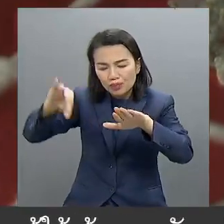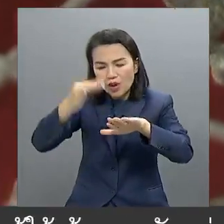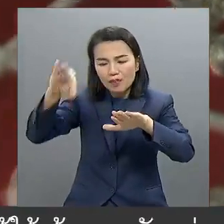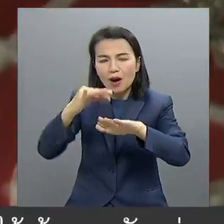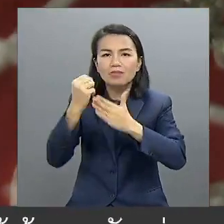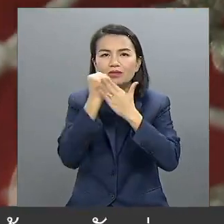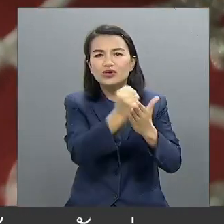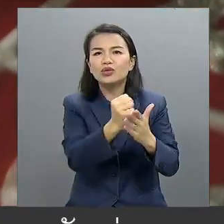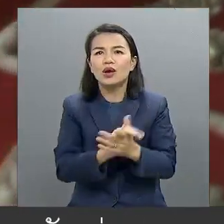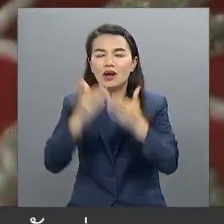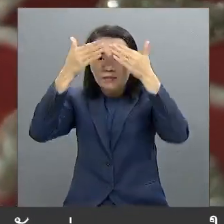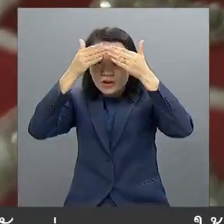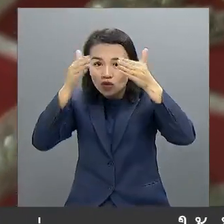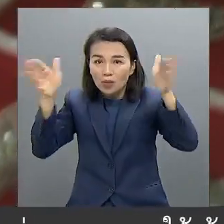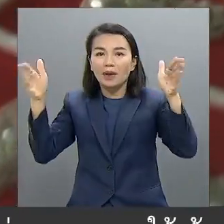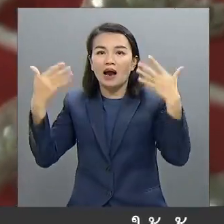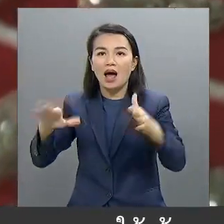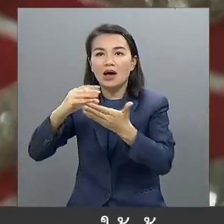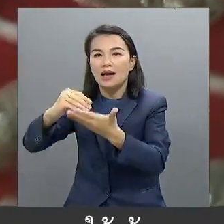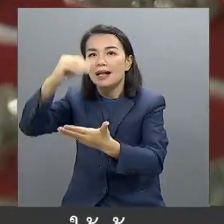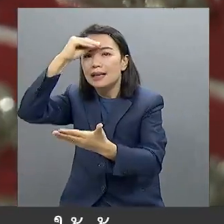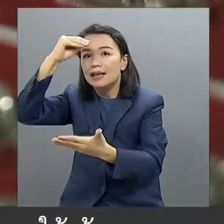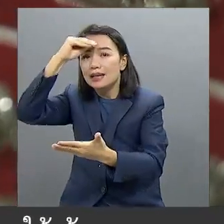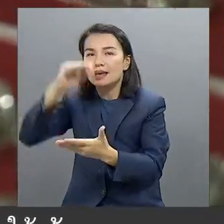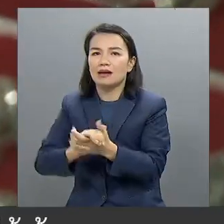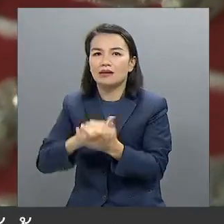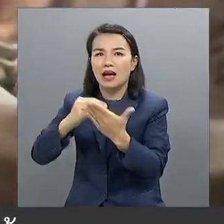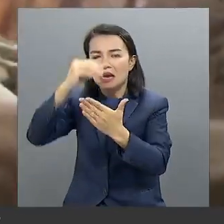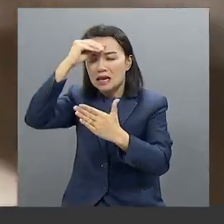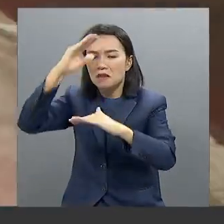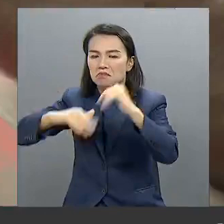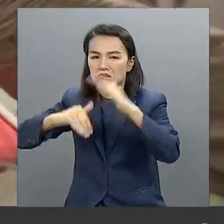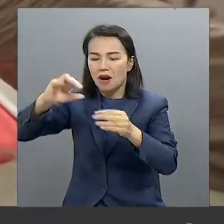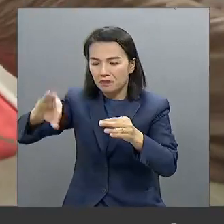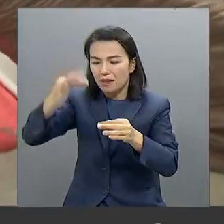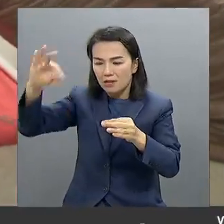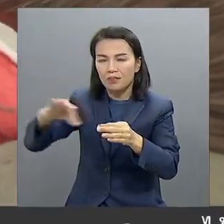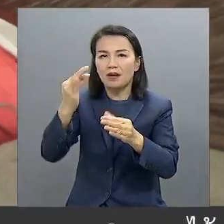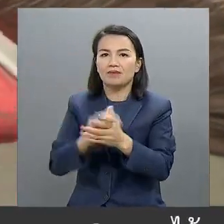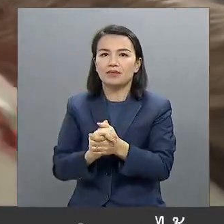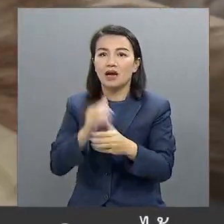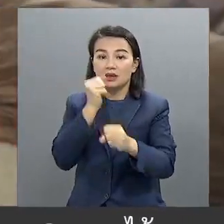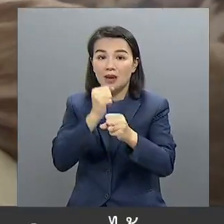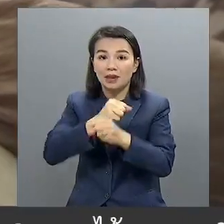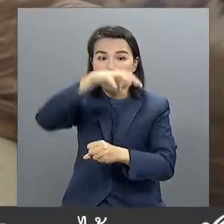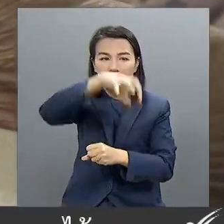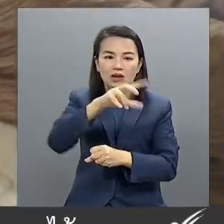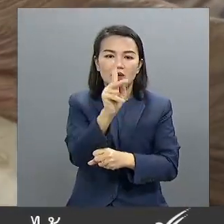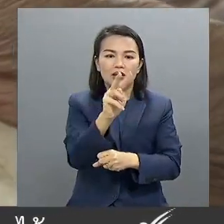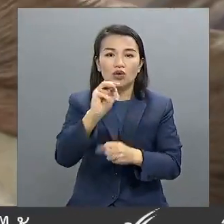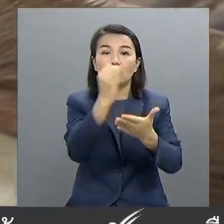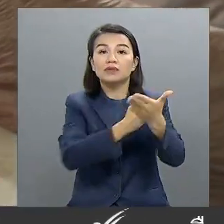เราเรีนมาเรีนเกี่ยวกับชแล้เส